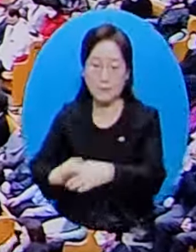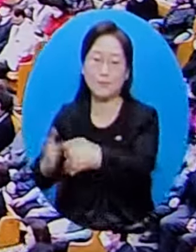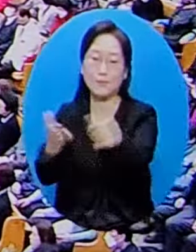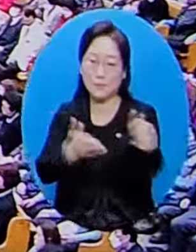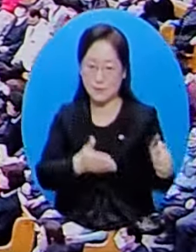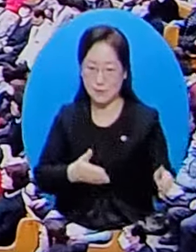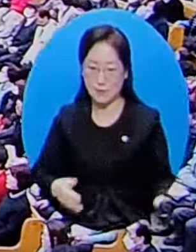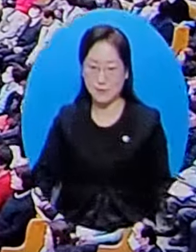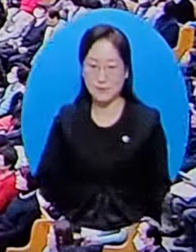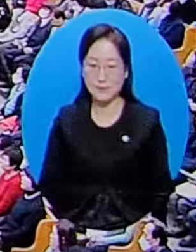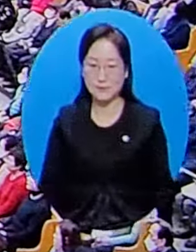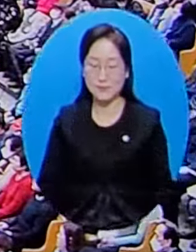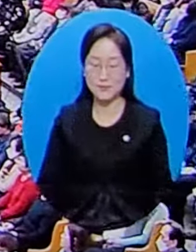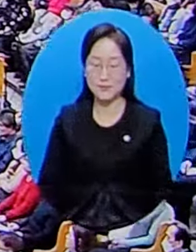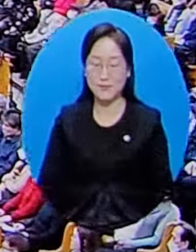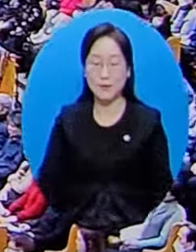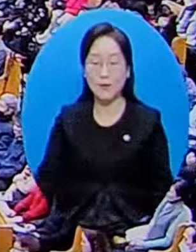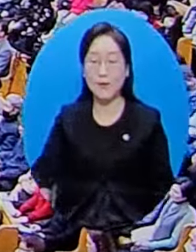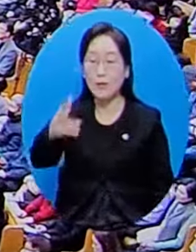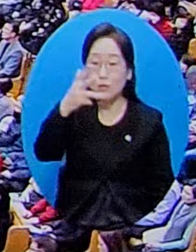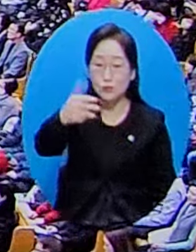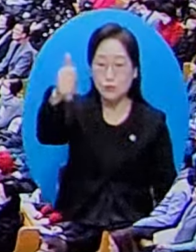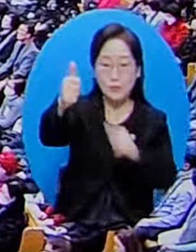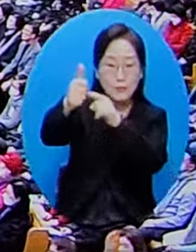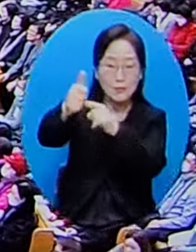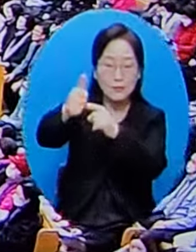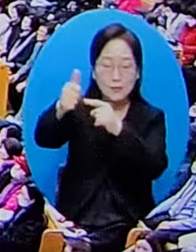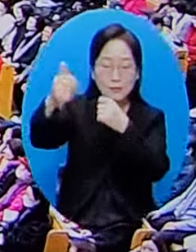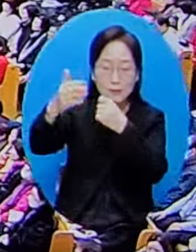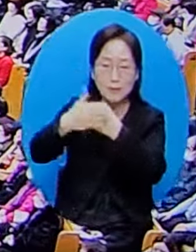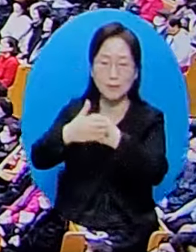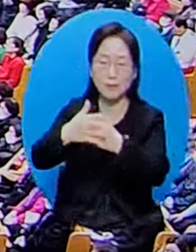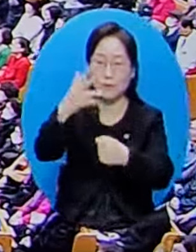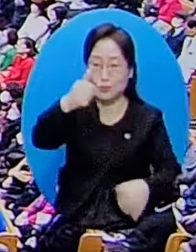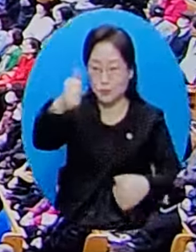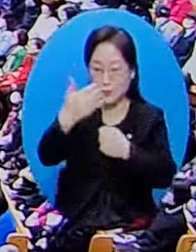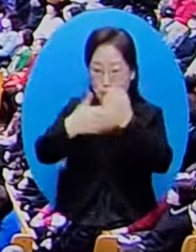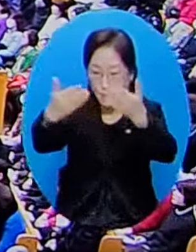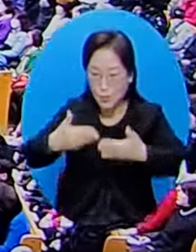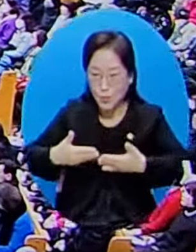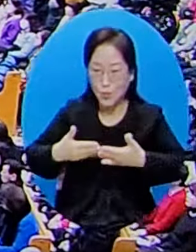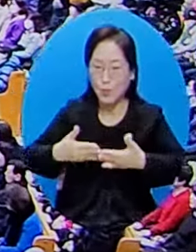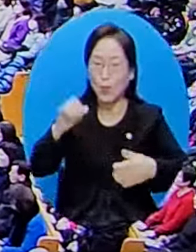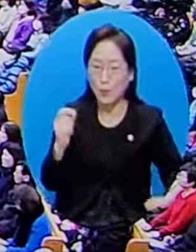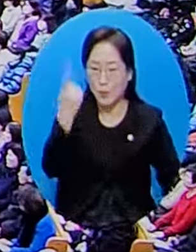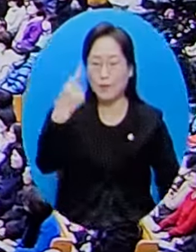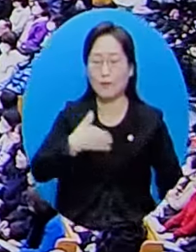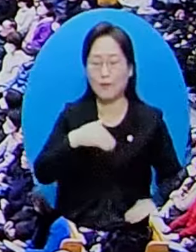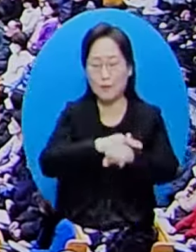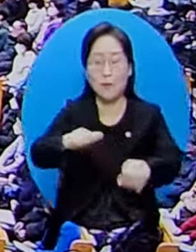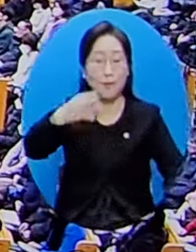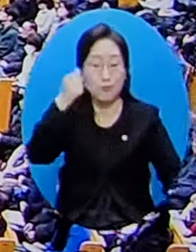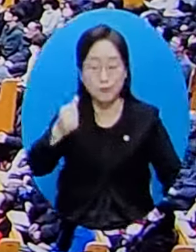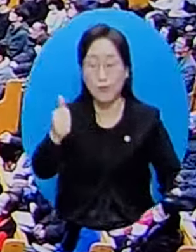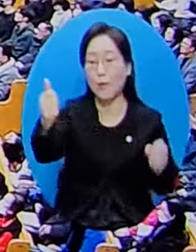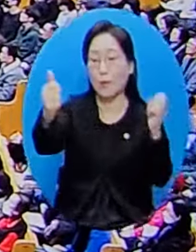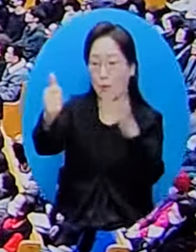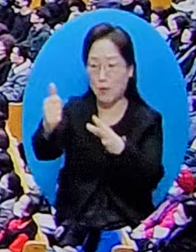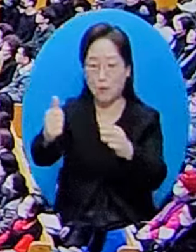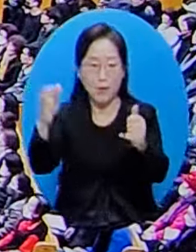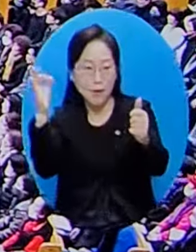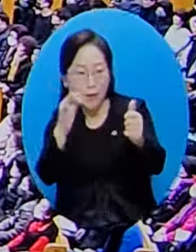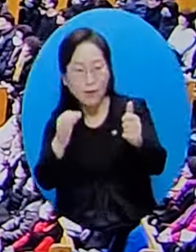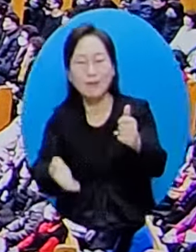합니다. 이렇게 주인 때문에 주인의 베푸신 은혜로 말미암아 내가 잘 됐습니다 하는 고백을 하니까 주인이 그를